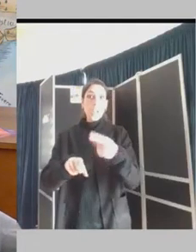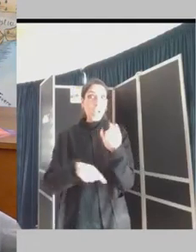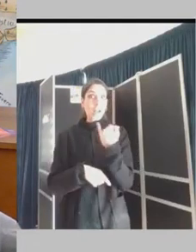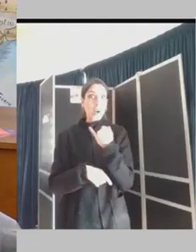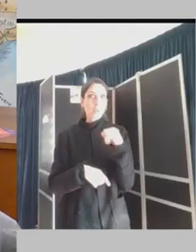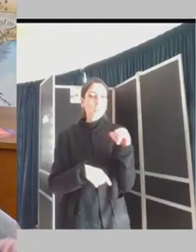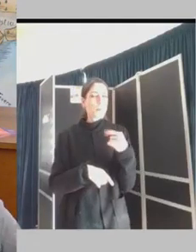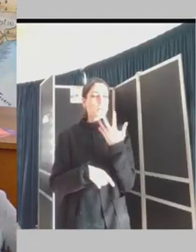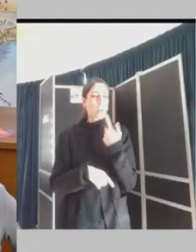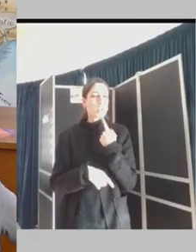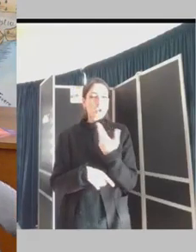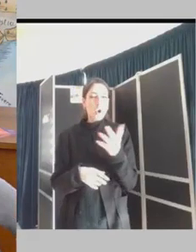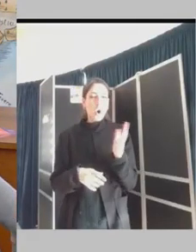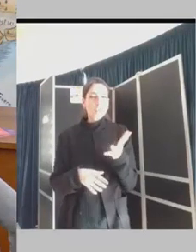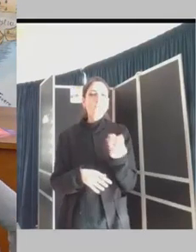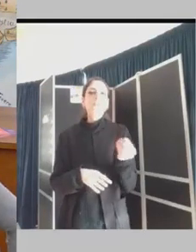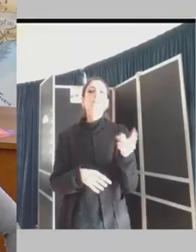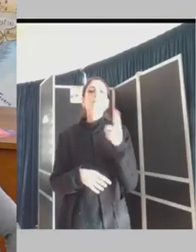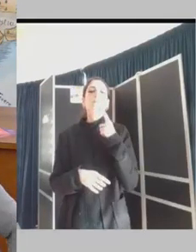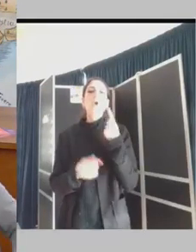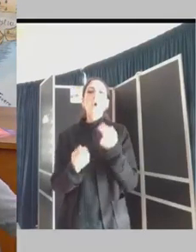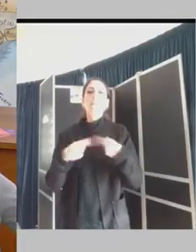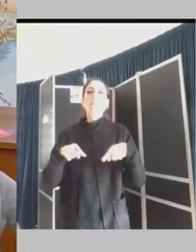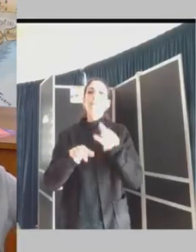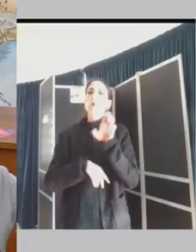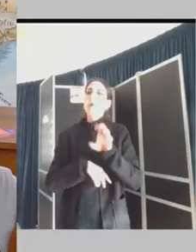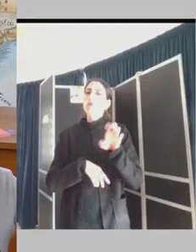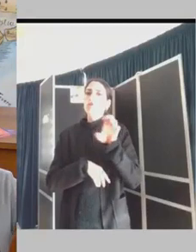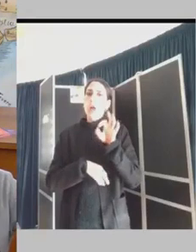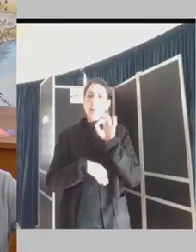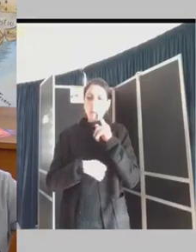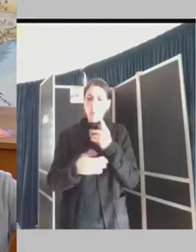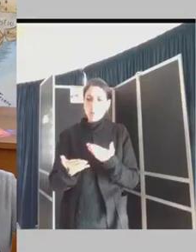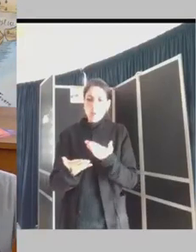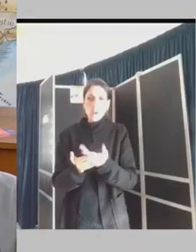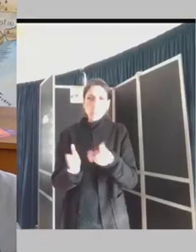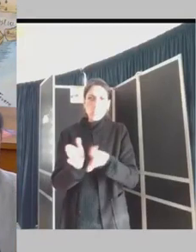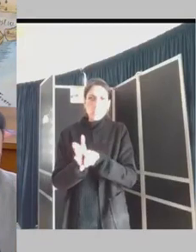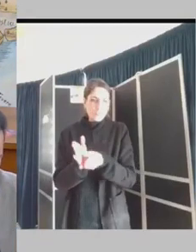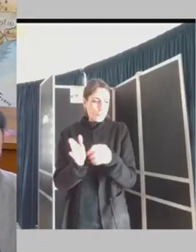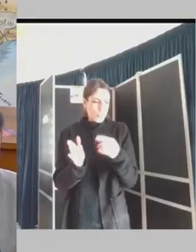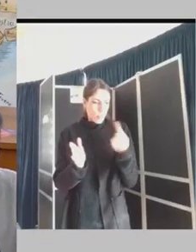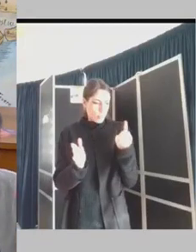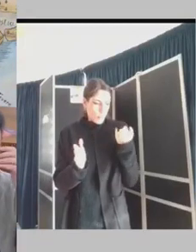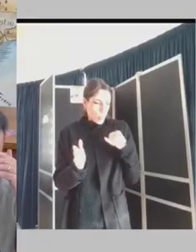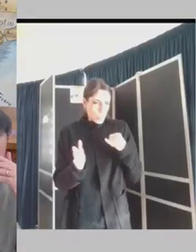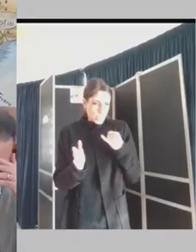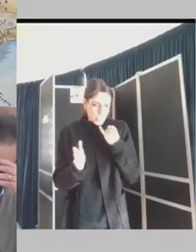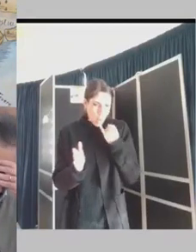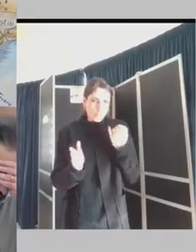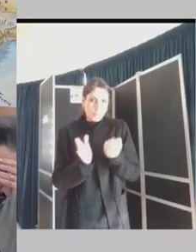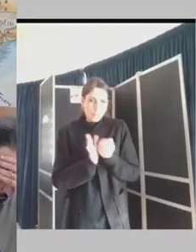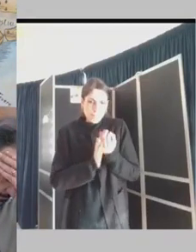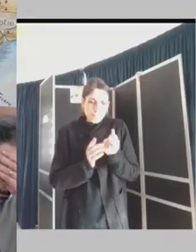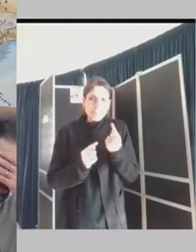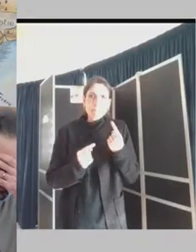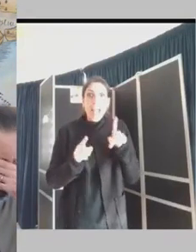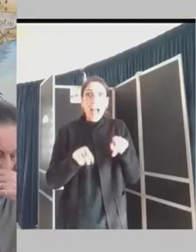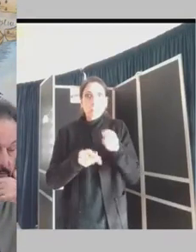portando avanti una proposta di legge in queste ultime settimane, sulla spinta anche del Presidente, che